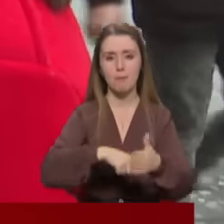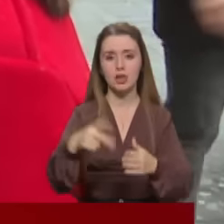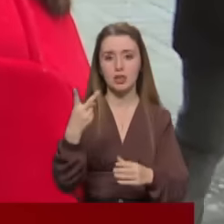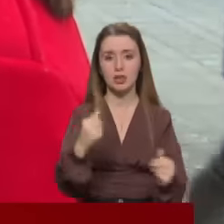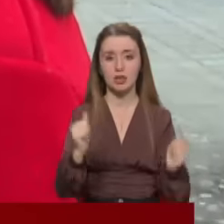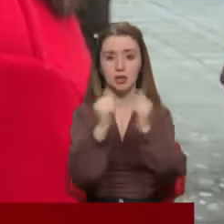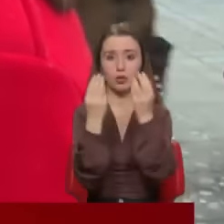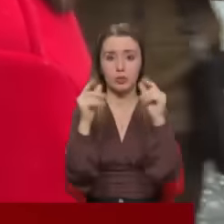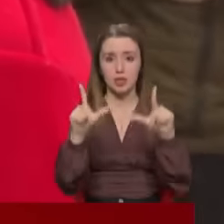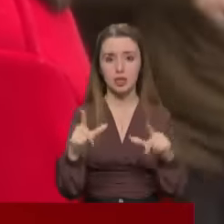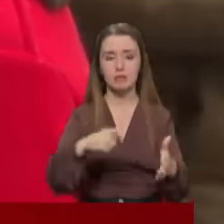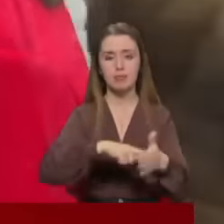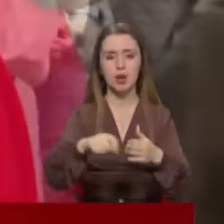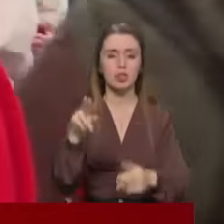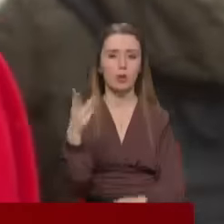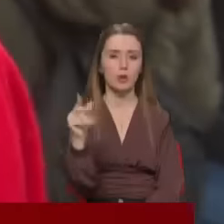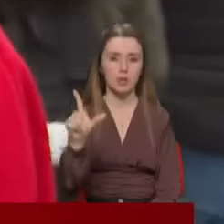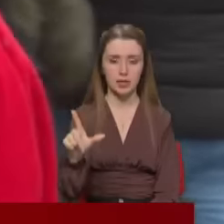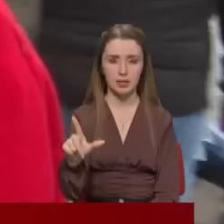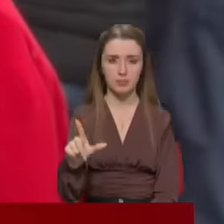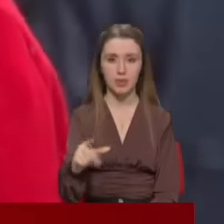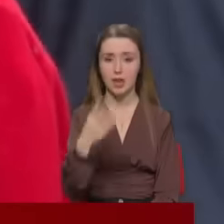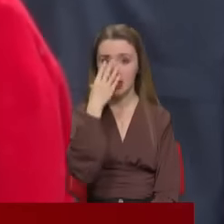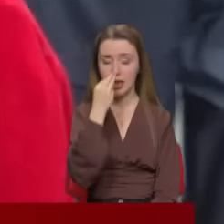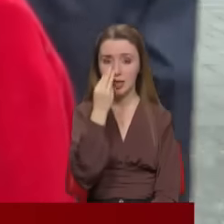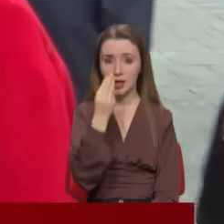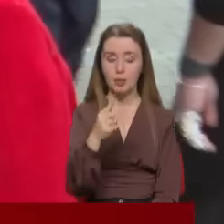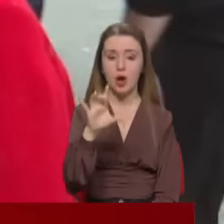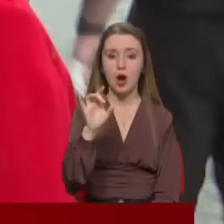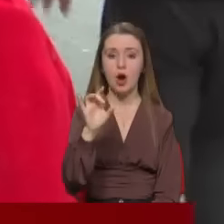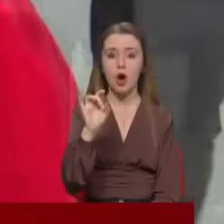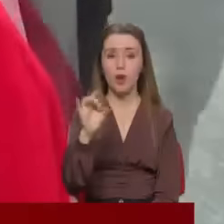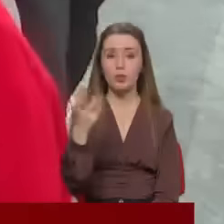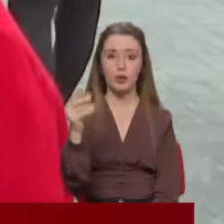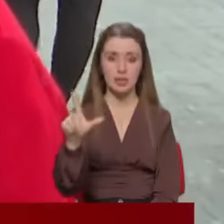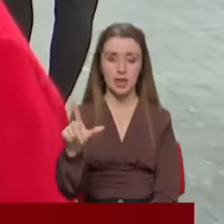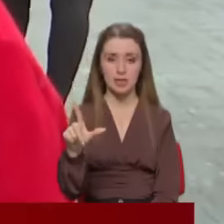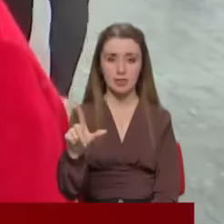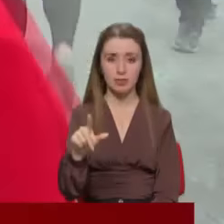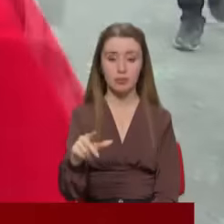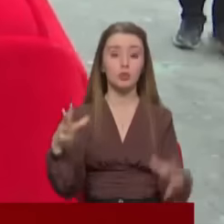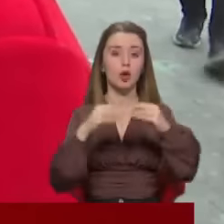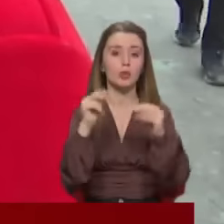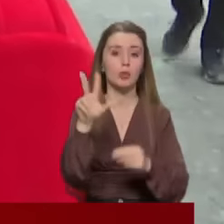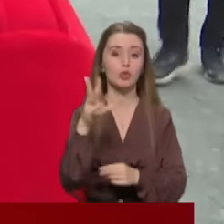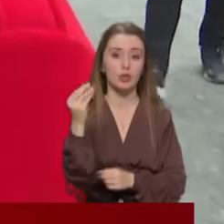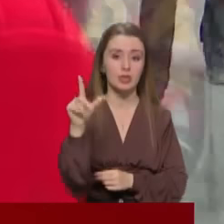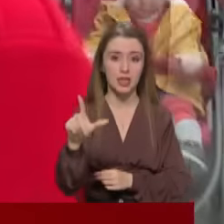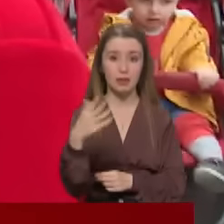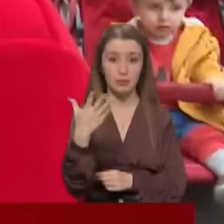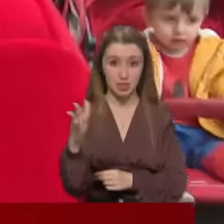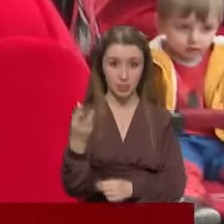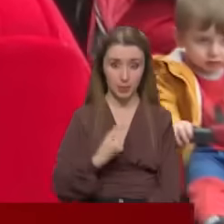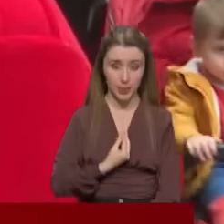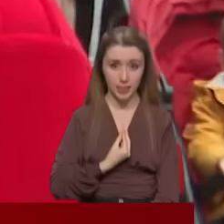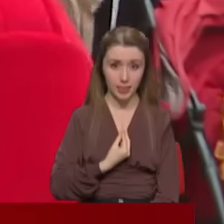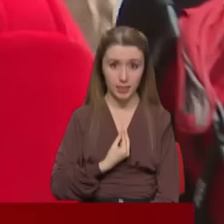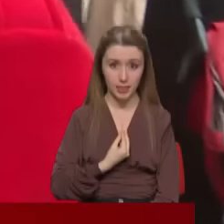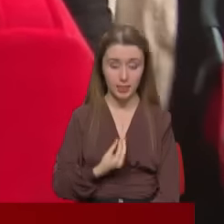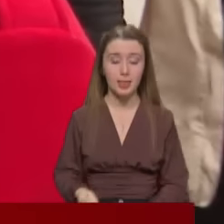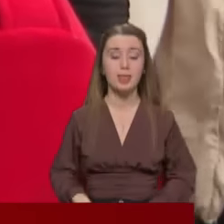olmalı. Veyahut da en az aylık kadar olmalı. İkramiyesi 15-15 olmalı. 30 toplam. 5 lira verdi ya ama o